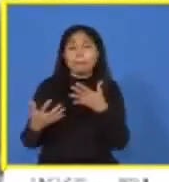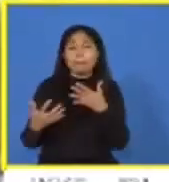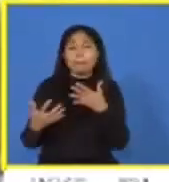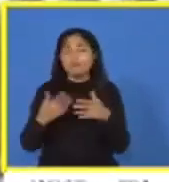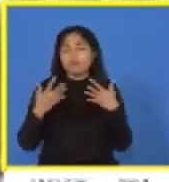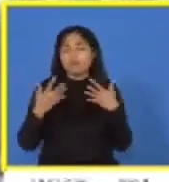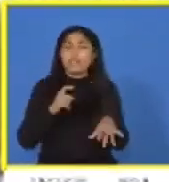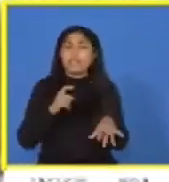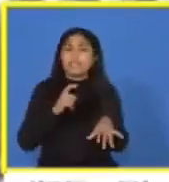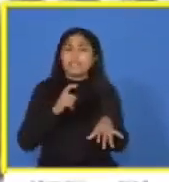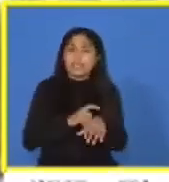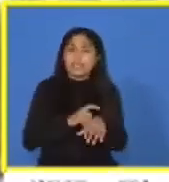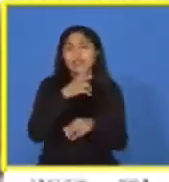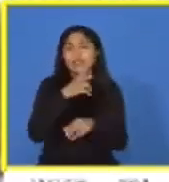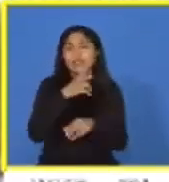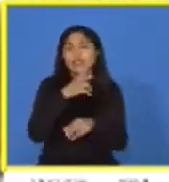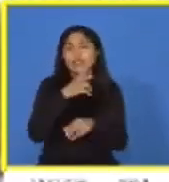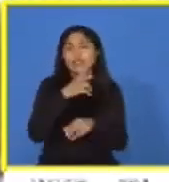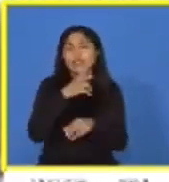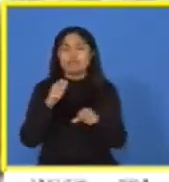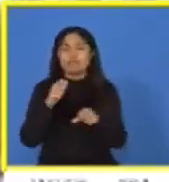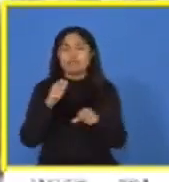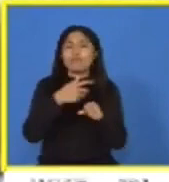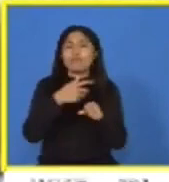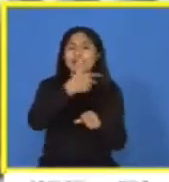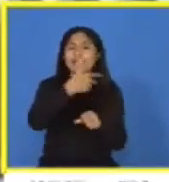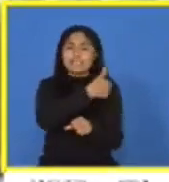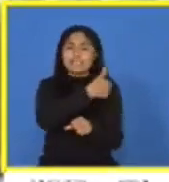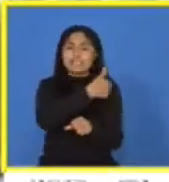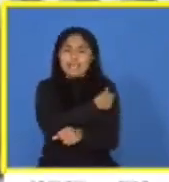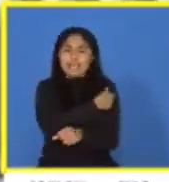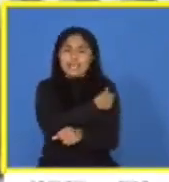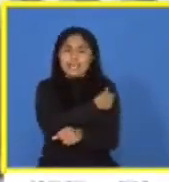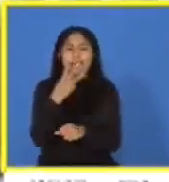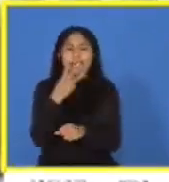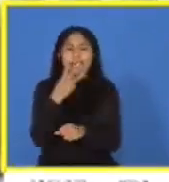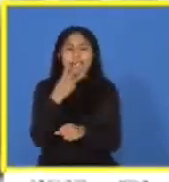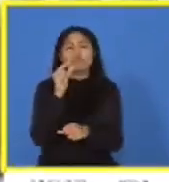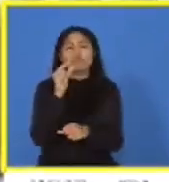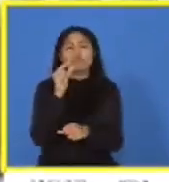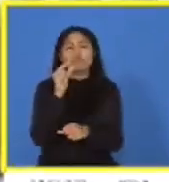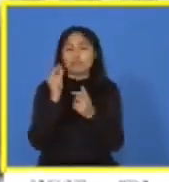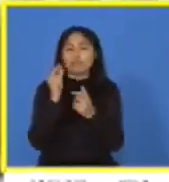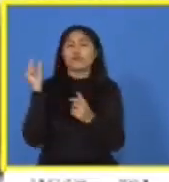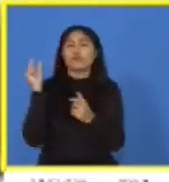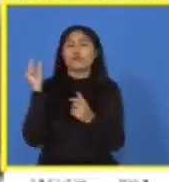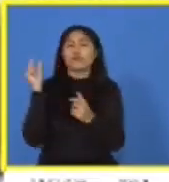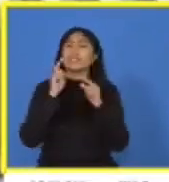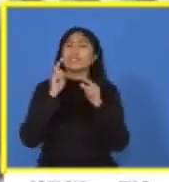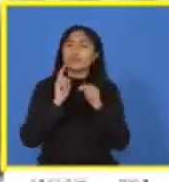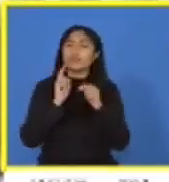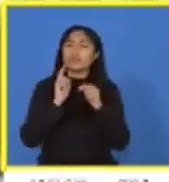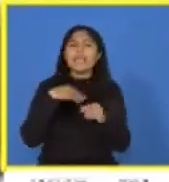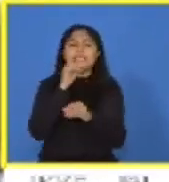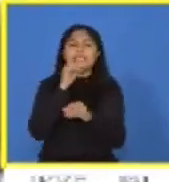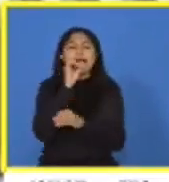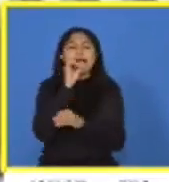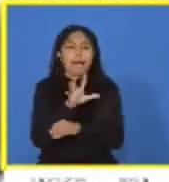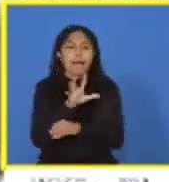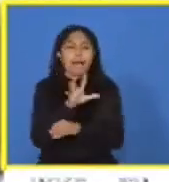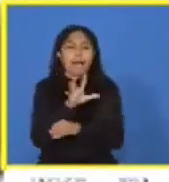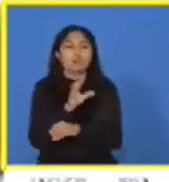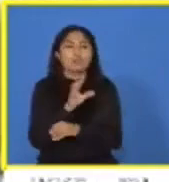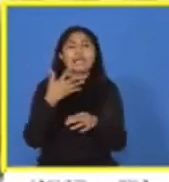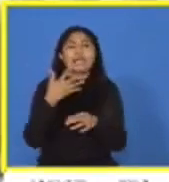memang sudah saatnya Indonesia melakukan vaksinasi ketiga untuk masyarakat umum, tentunya itu akan disampaikan segera oleh